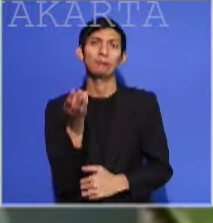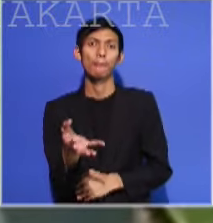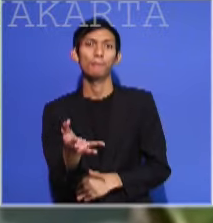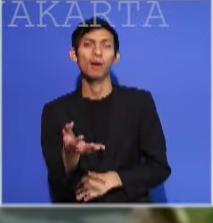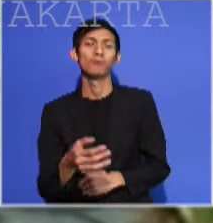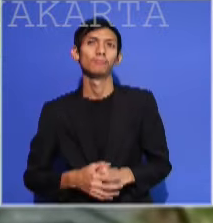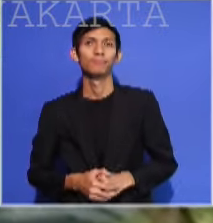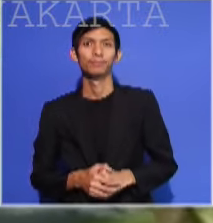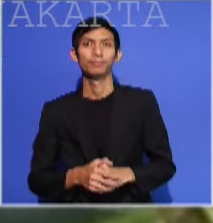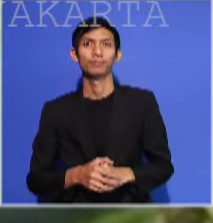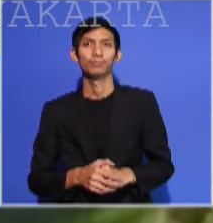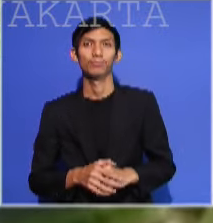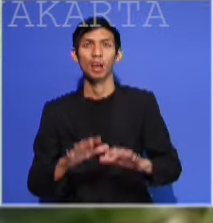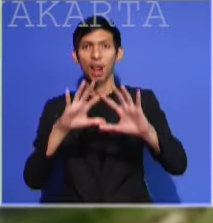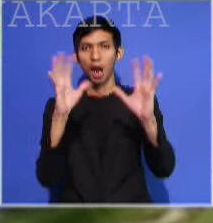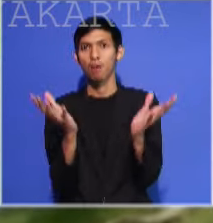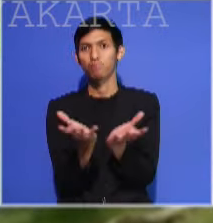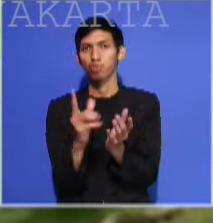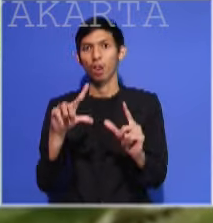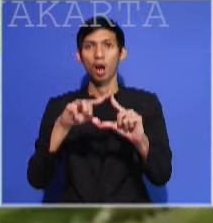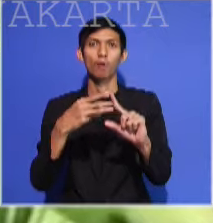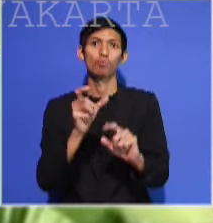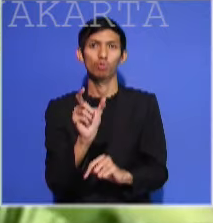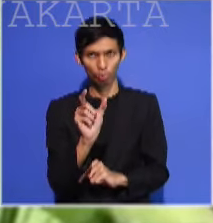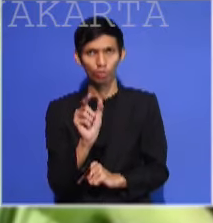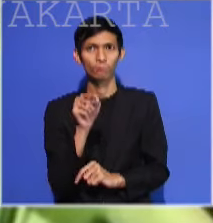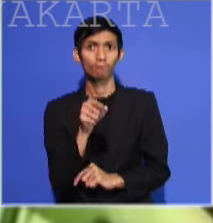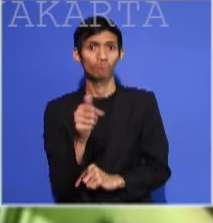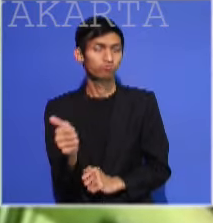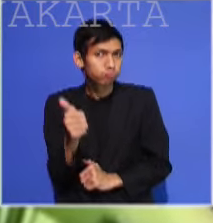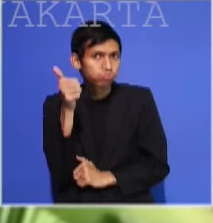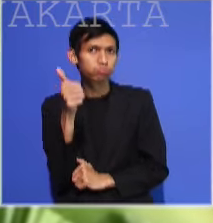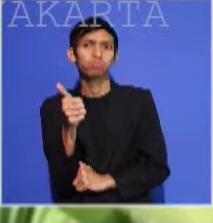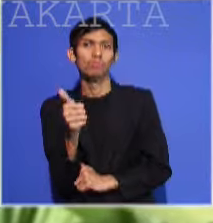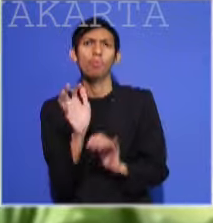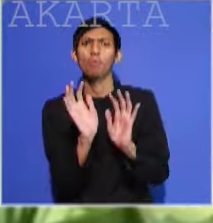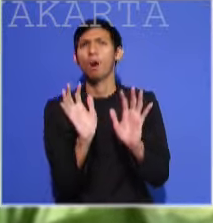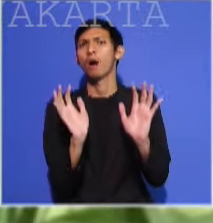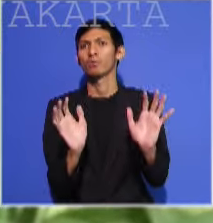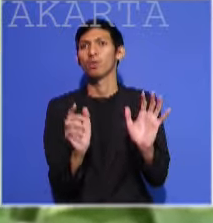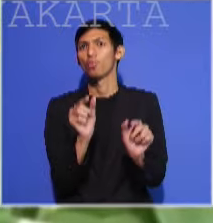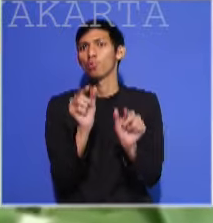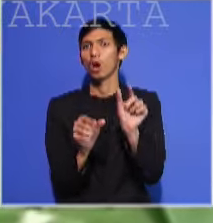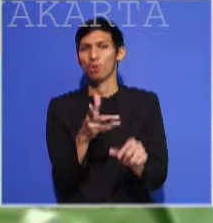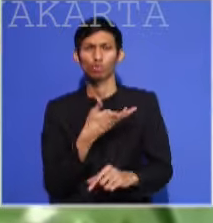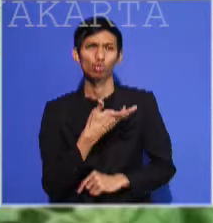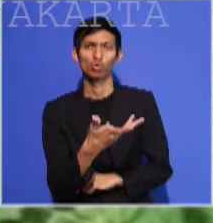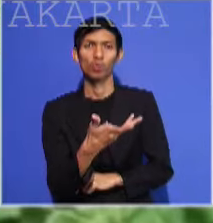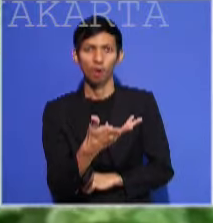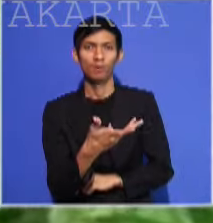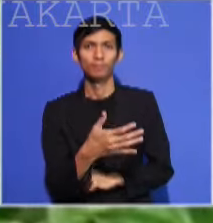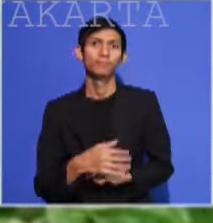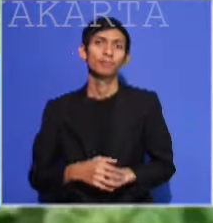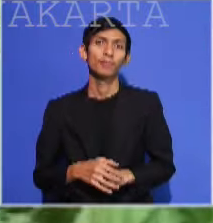Labu jenis menika dipun pilih jalaran kalebet winih jenis unggul ingkang gadah kalangkungan kathah. Kabandingaken kalian labu Jepang